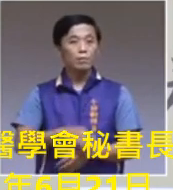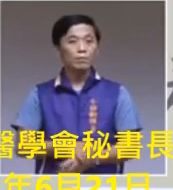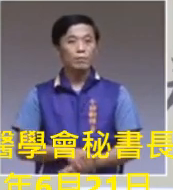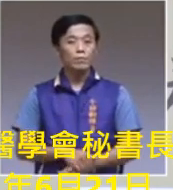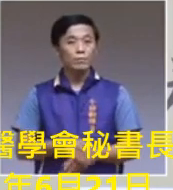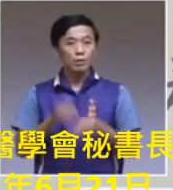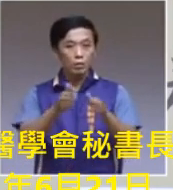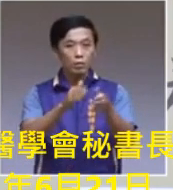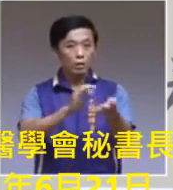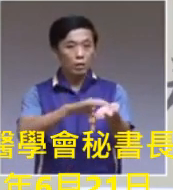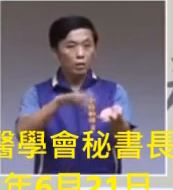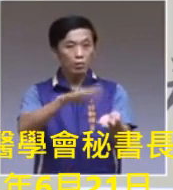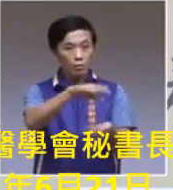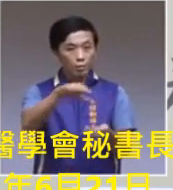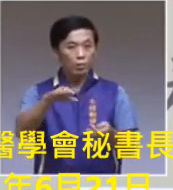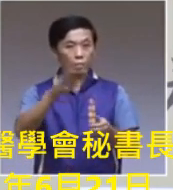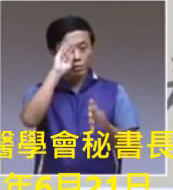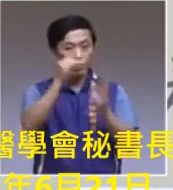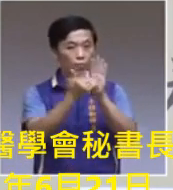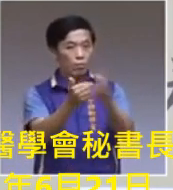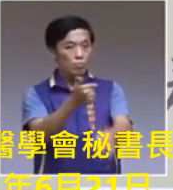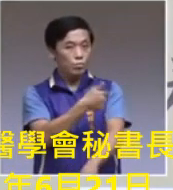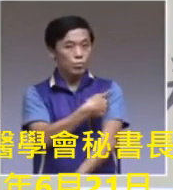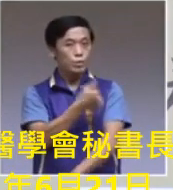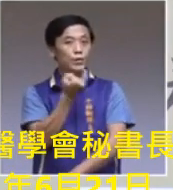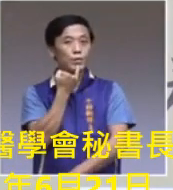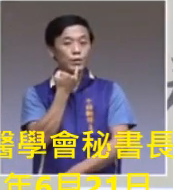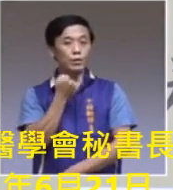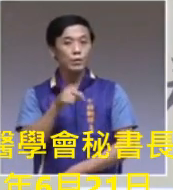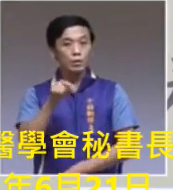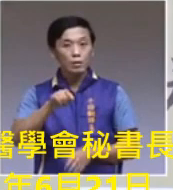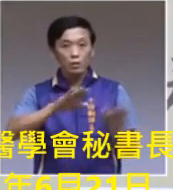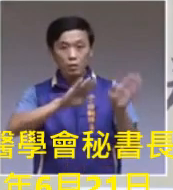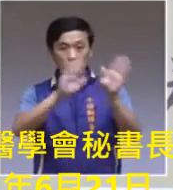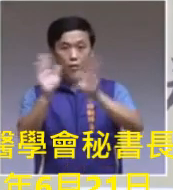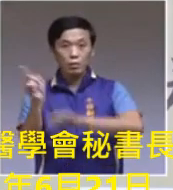些的医疗院所可以施打疫苗那这个部分我们也要